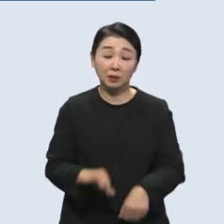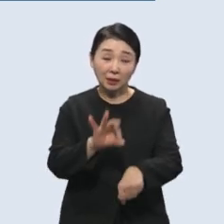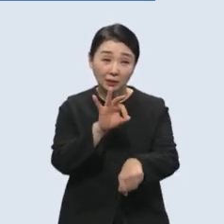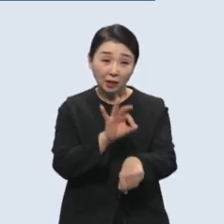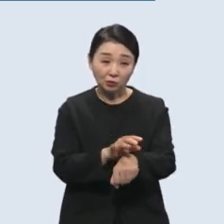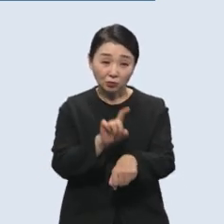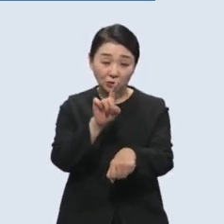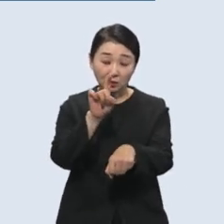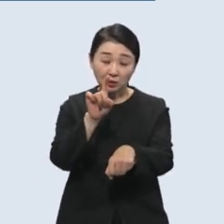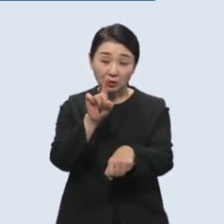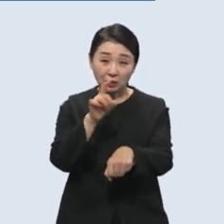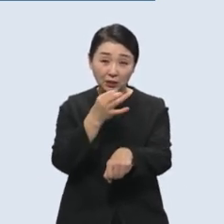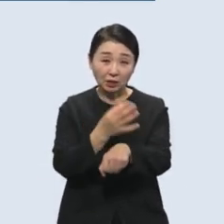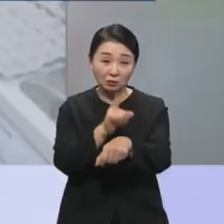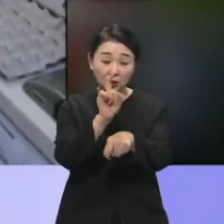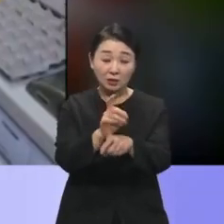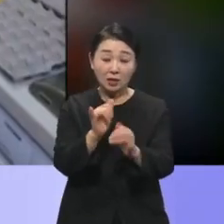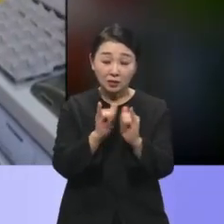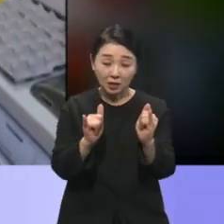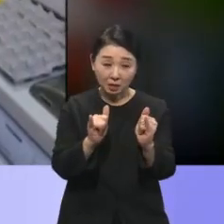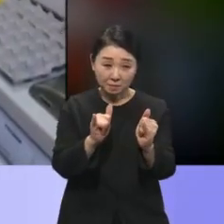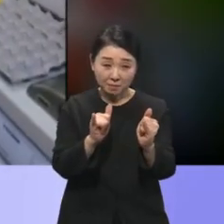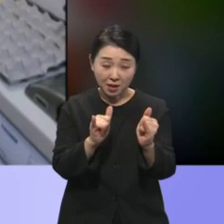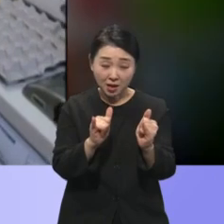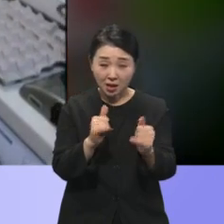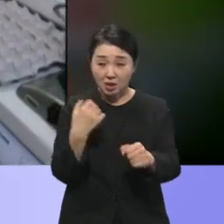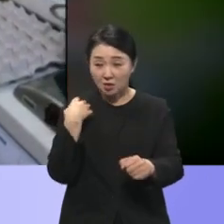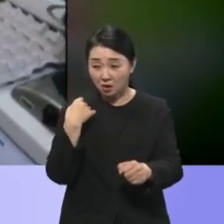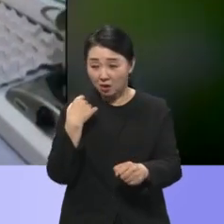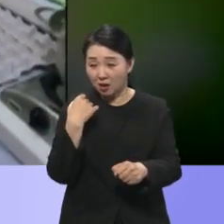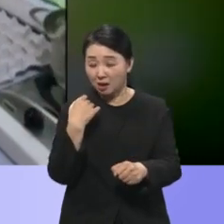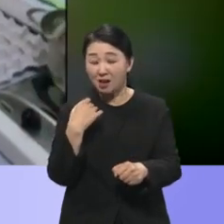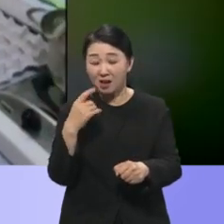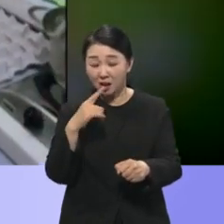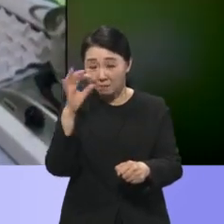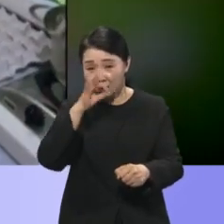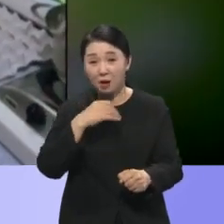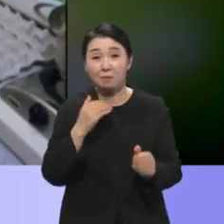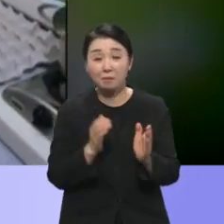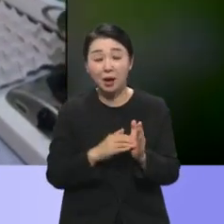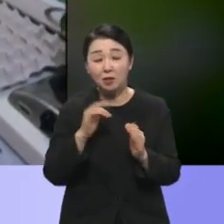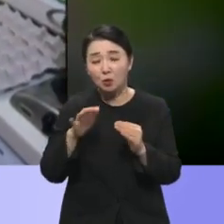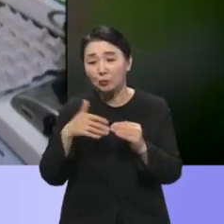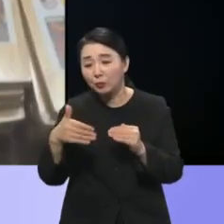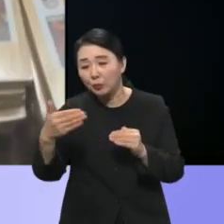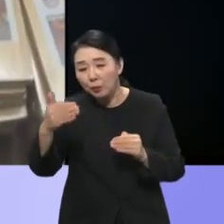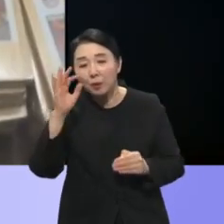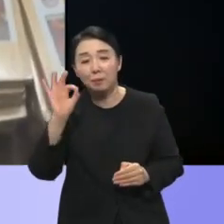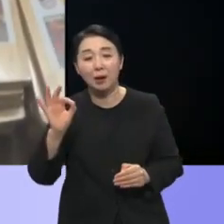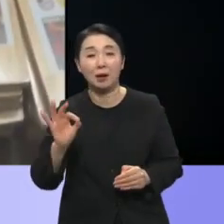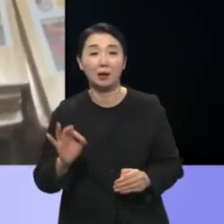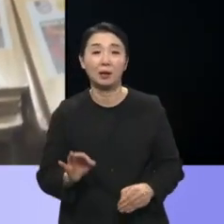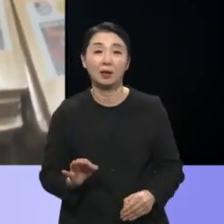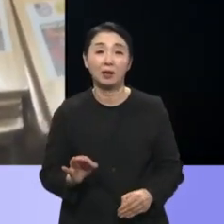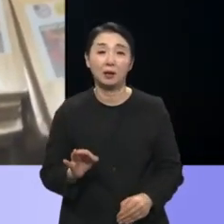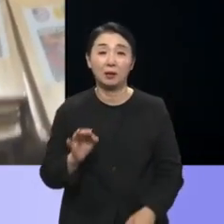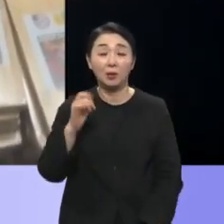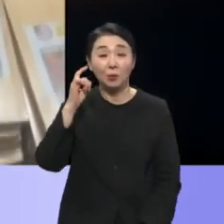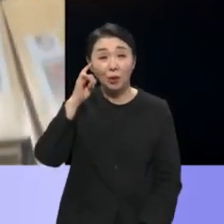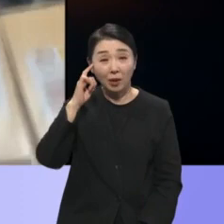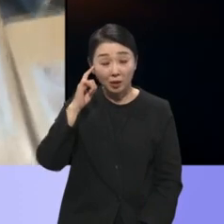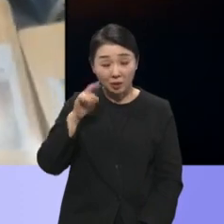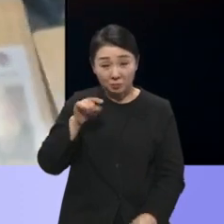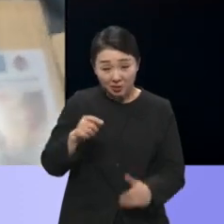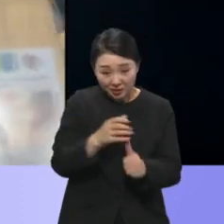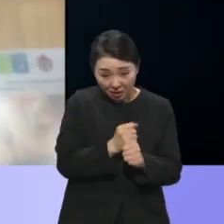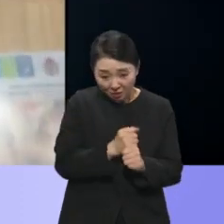구매자의에 역할을 파악을 하고 이른바 상선을 타고 올라간 수사다 이렇게 얘기하는데요 즉 그야말로 위로 이제 저